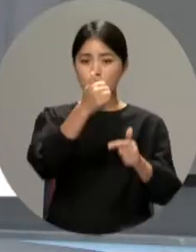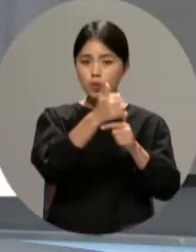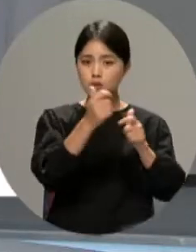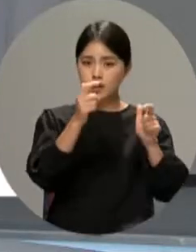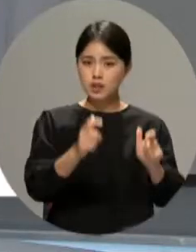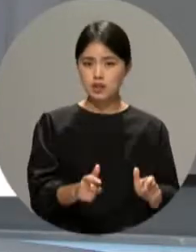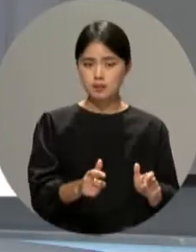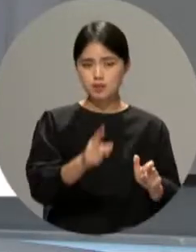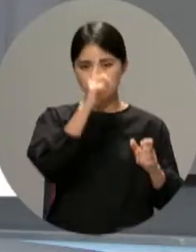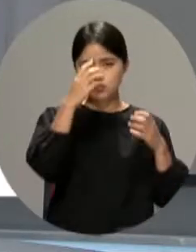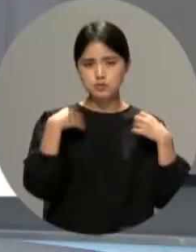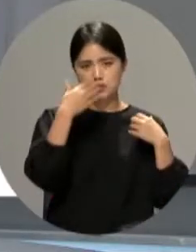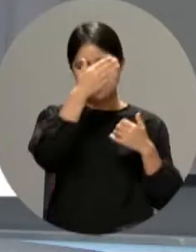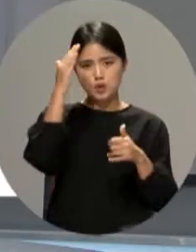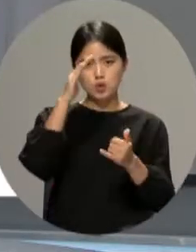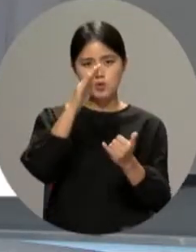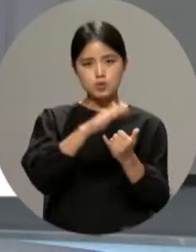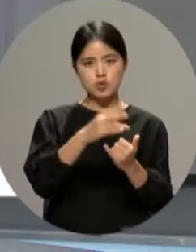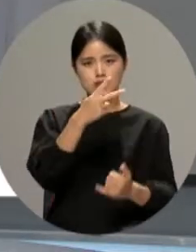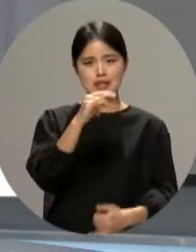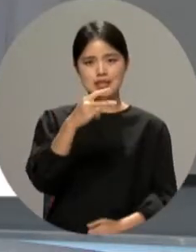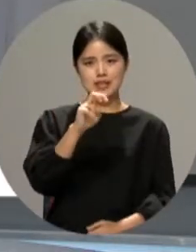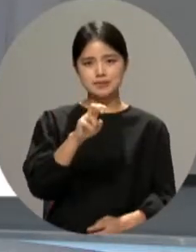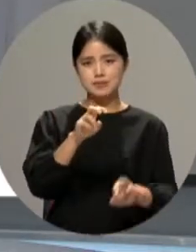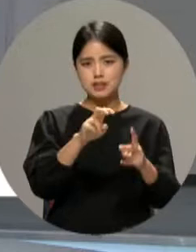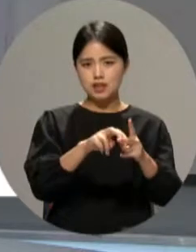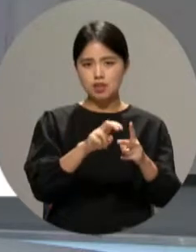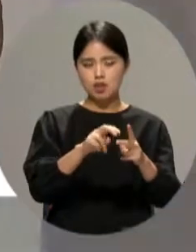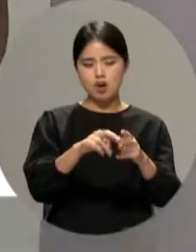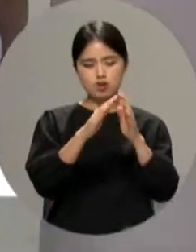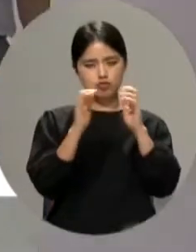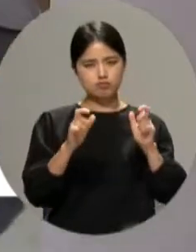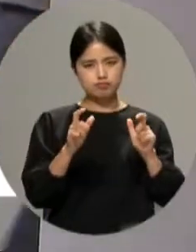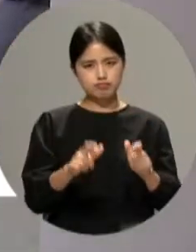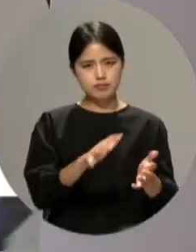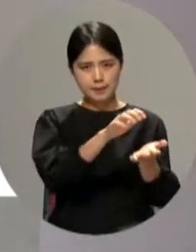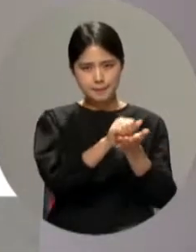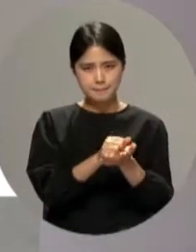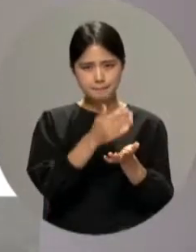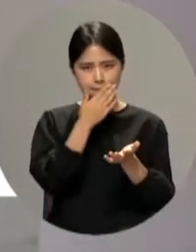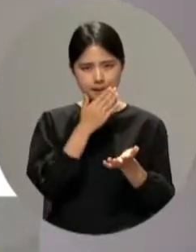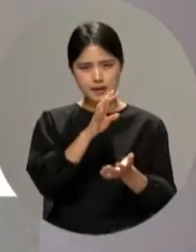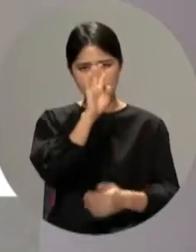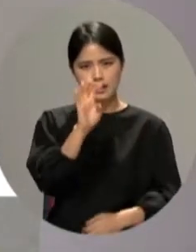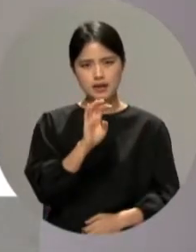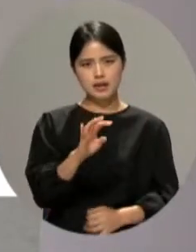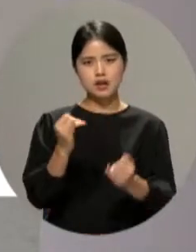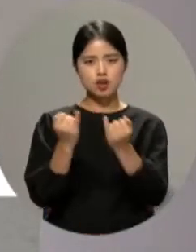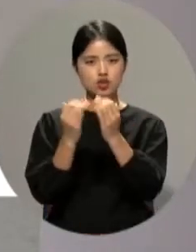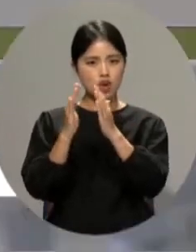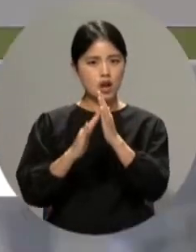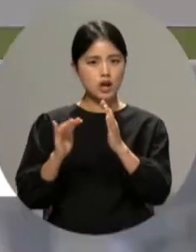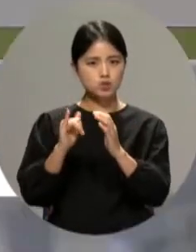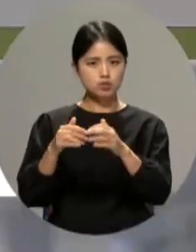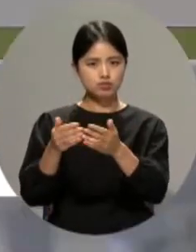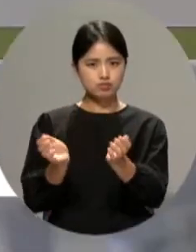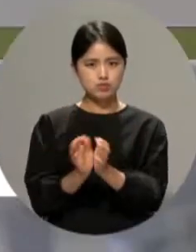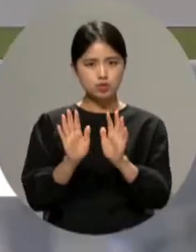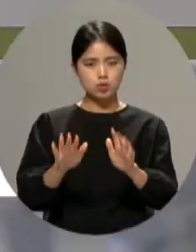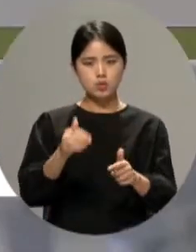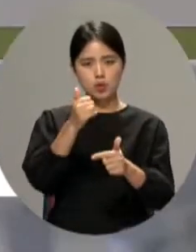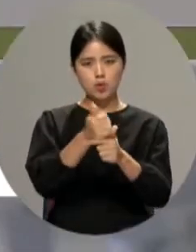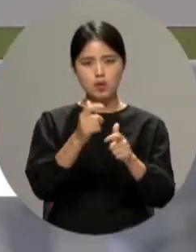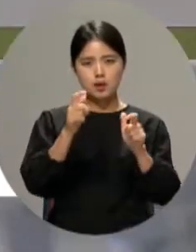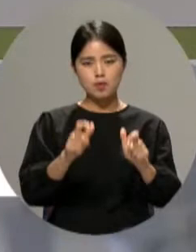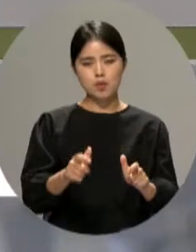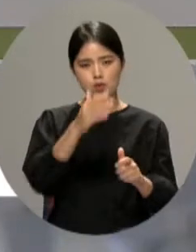호남권 국립청소년 디딤센터가 전북의 유치될 수 있을지 주목됩니다 여성가족부는 이달 말 호남권